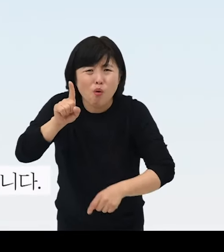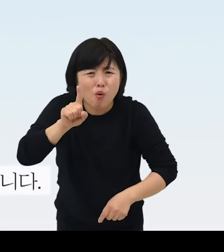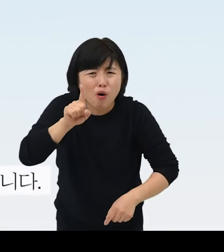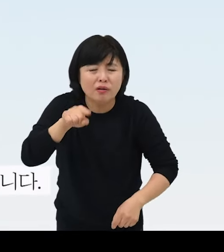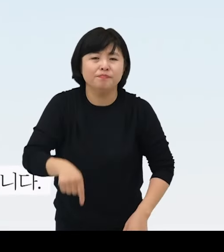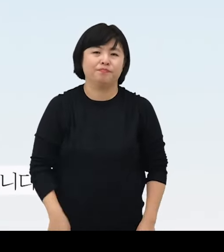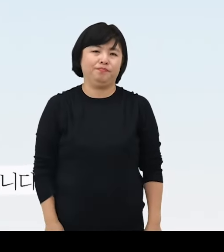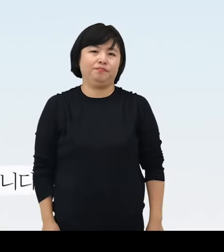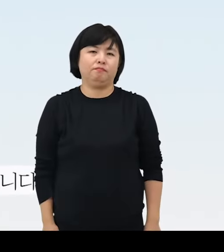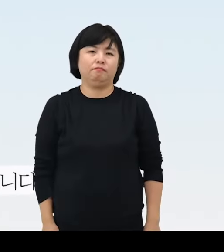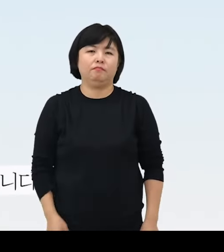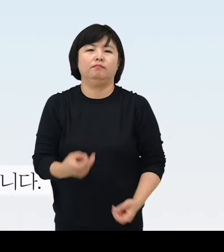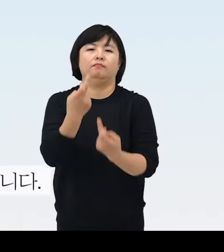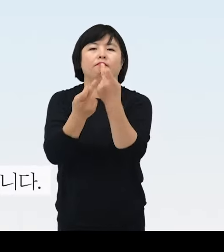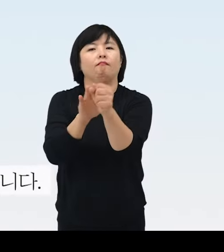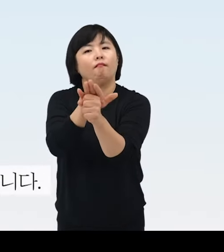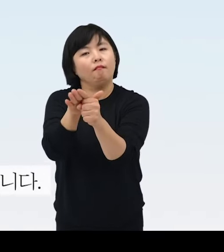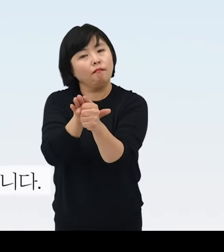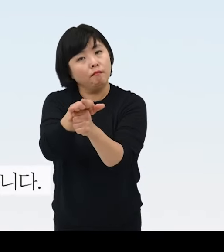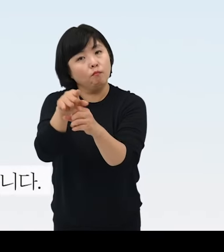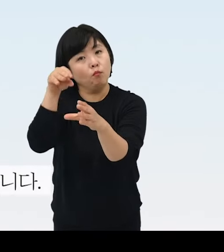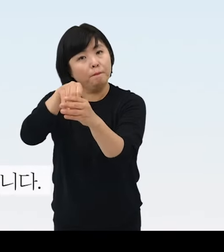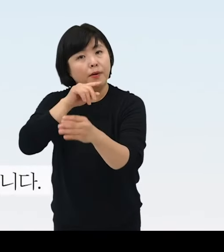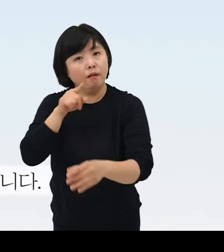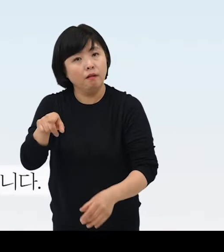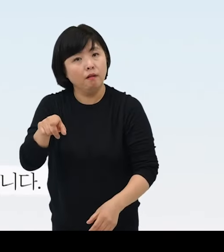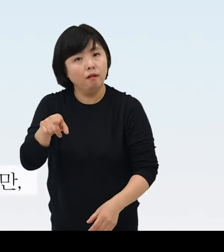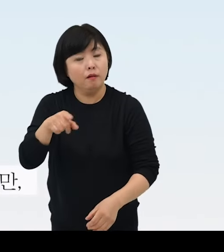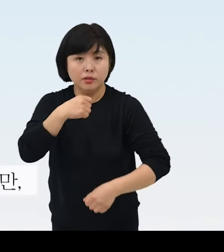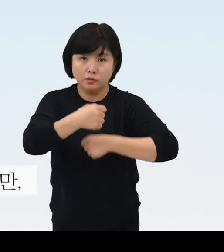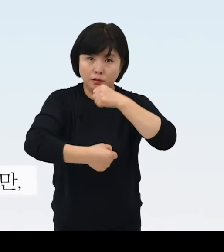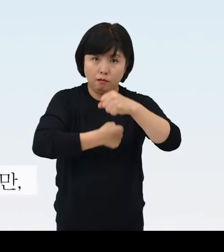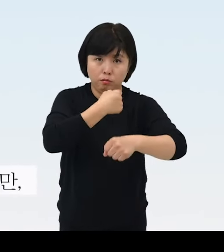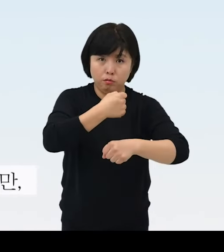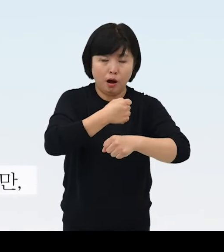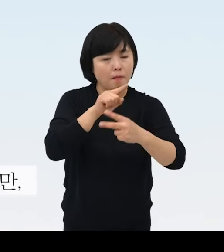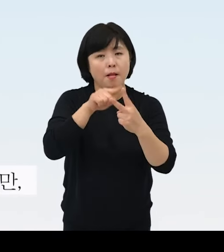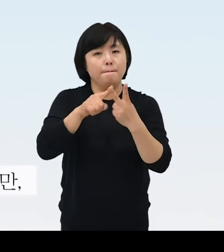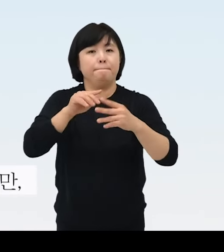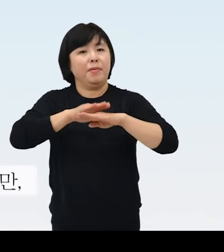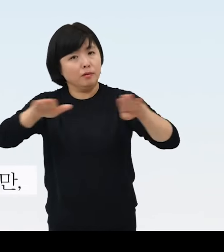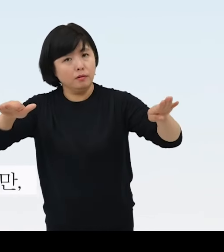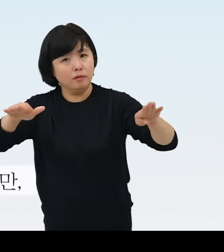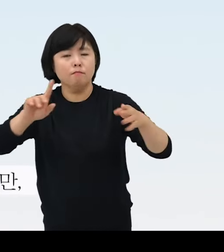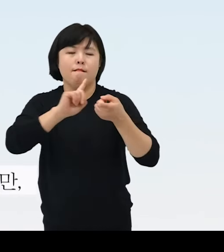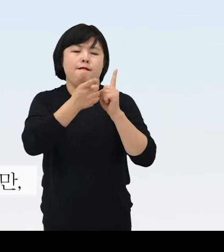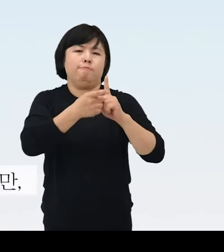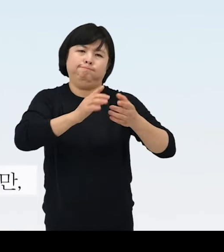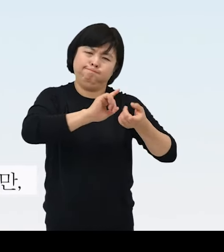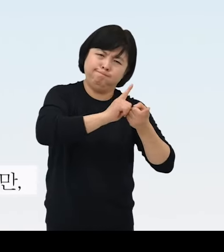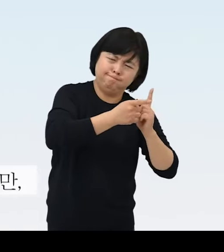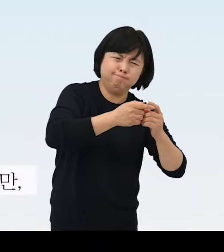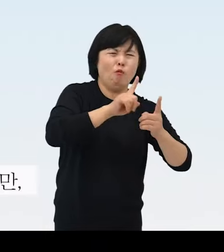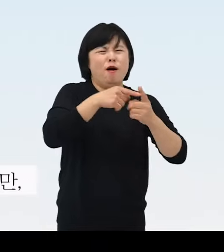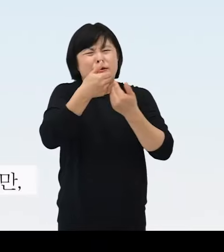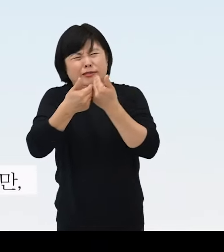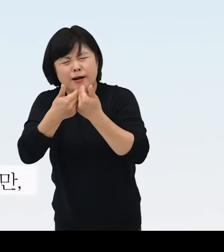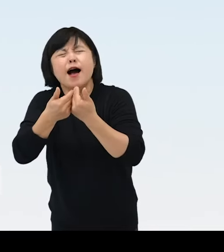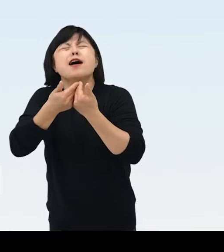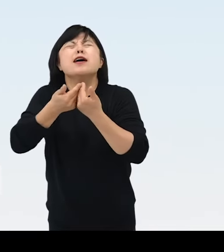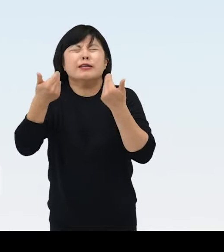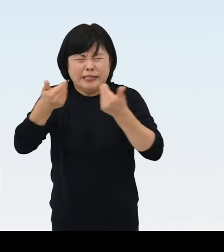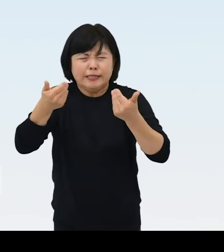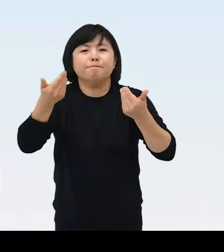원어는 프라테니테입니다. 그건 이제 형제라고 표현할 수 있죠. 자유라는 것은 또는 이 평등이라는 것은 서로 상호 대립적인